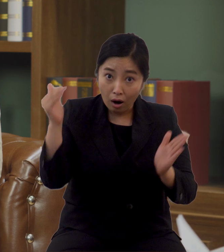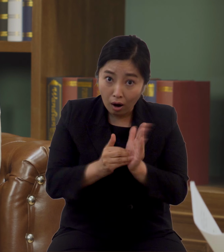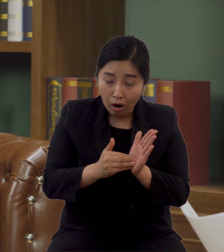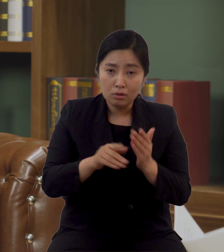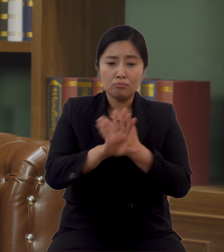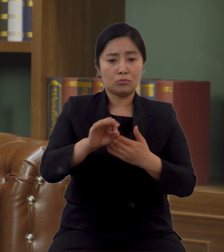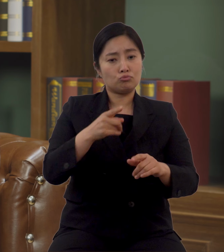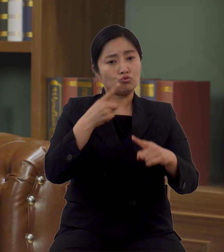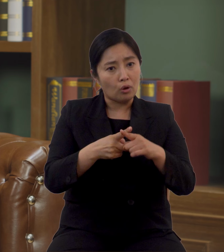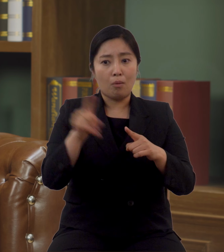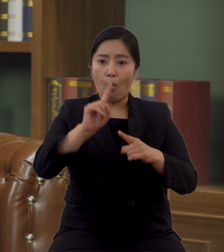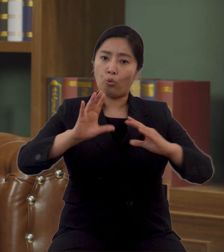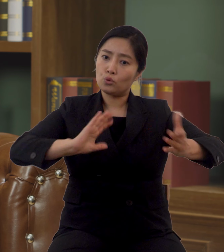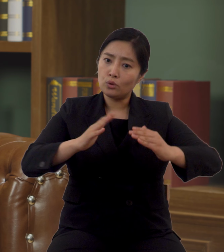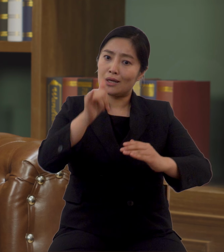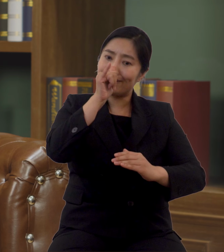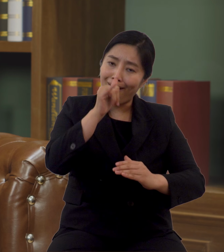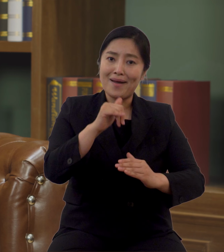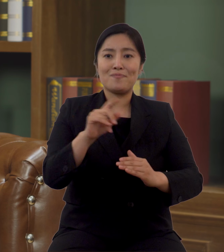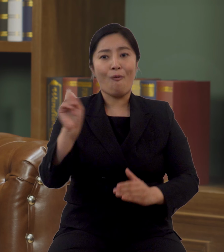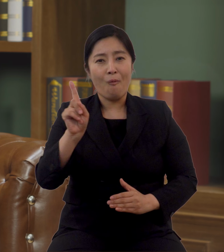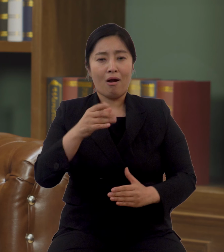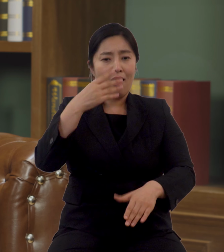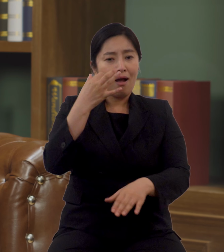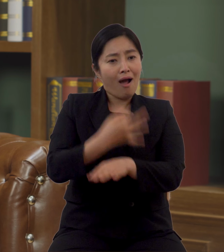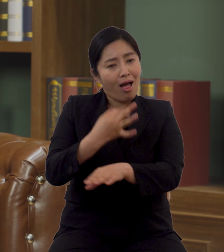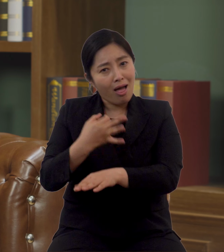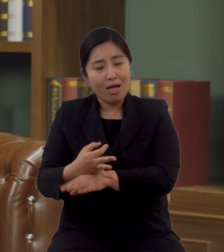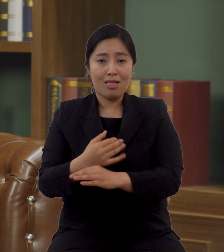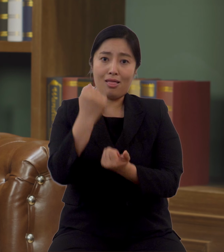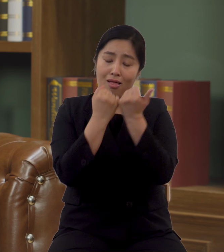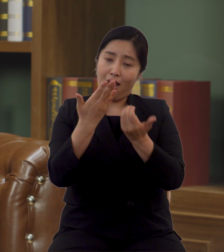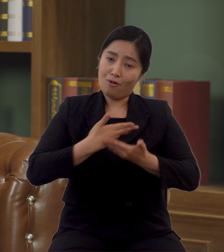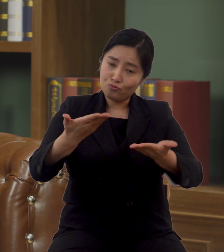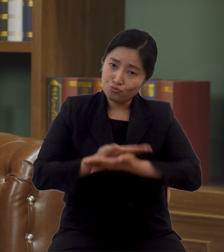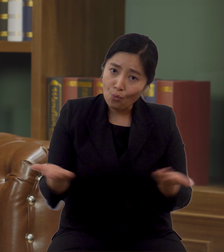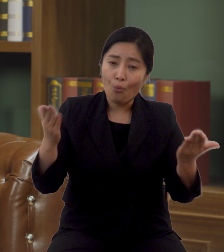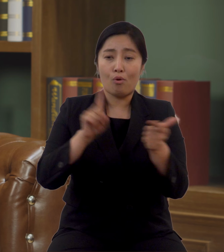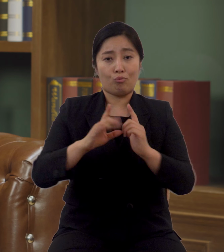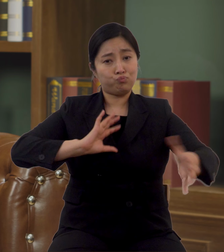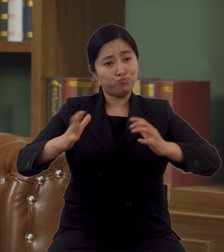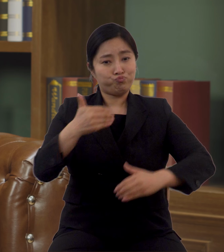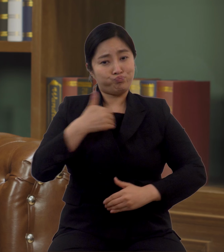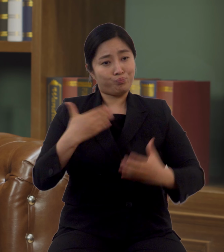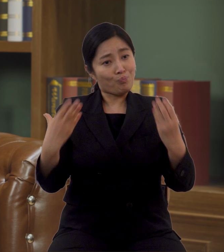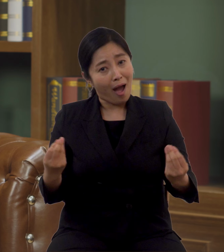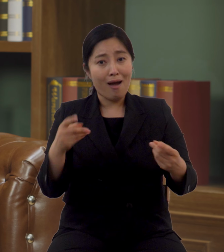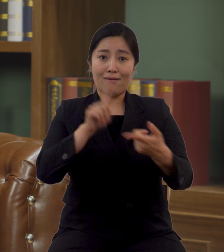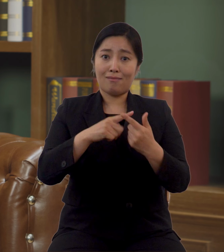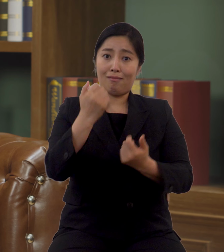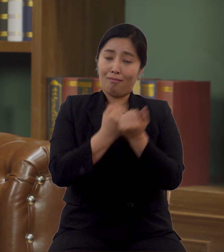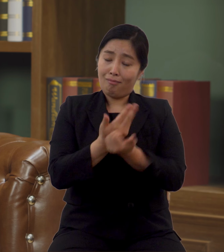통과가 되었다면 중간에 무슨 논의가 있었는지를 뭐 간략하게라도 좀 알려주거나 뭐 논의를